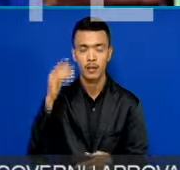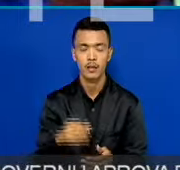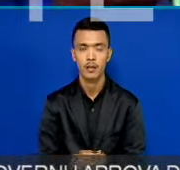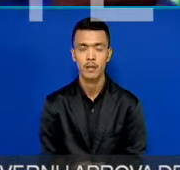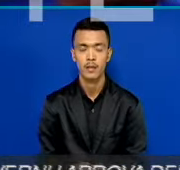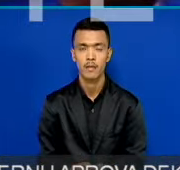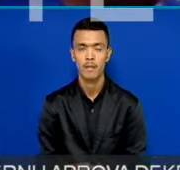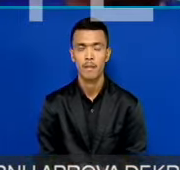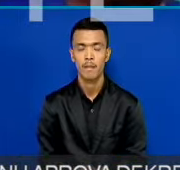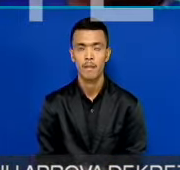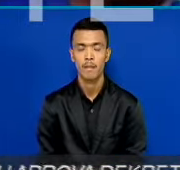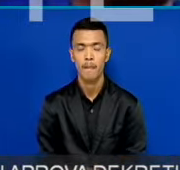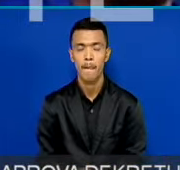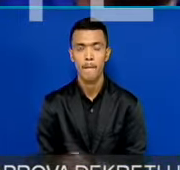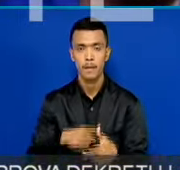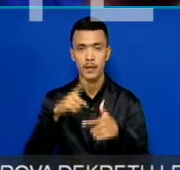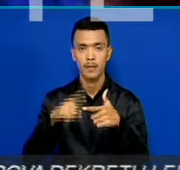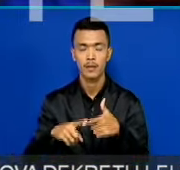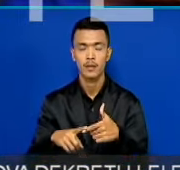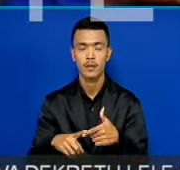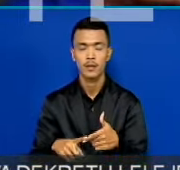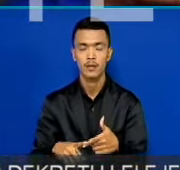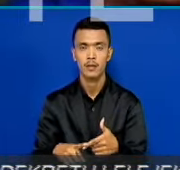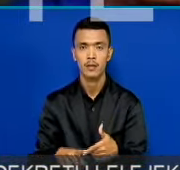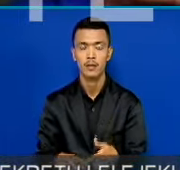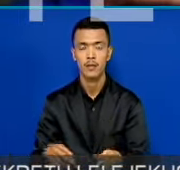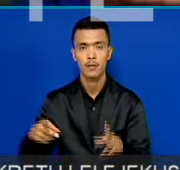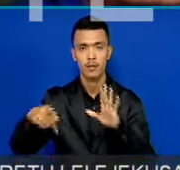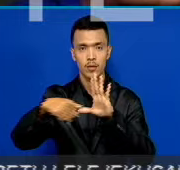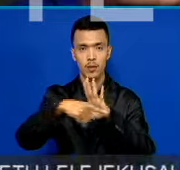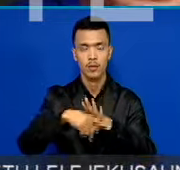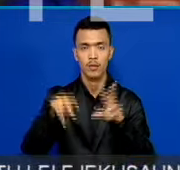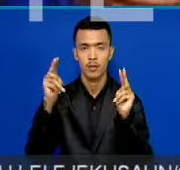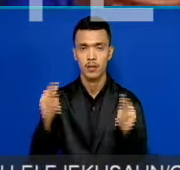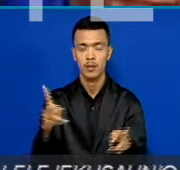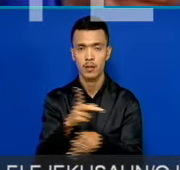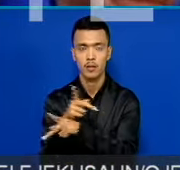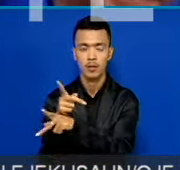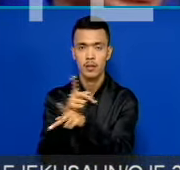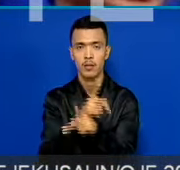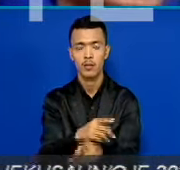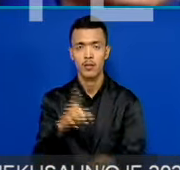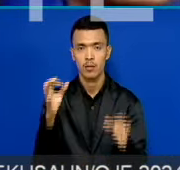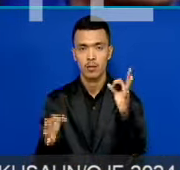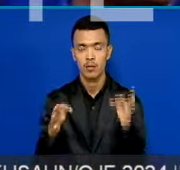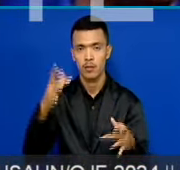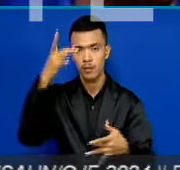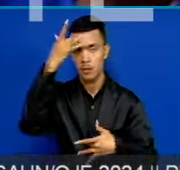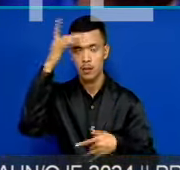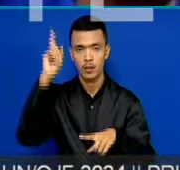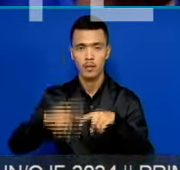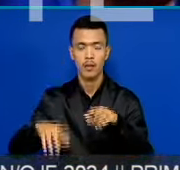ite bulu brusulosis tau kursi da moras ite hal tambe ite ta ho objektif ite hal prevensaun sira moras bel par label hada itu si animal ba